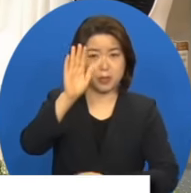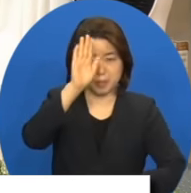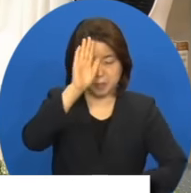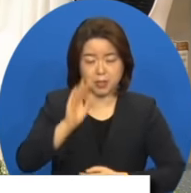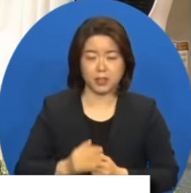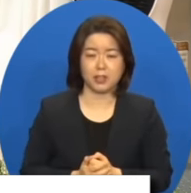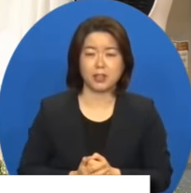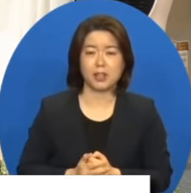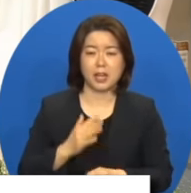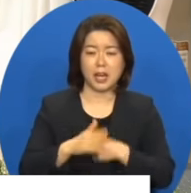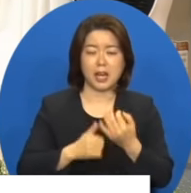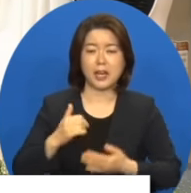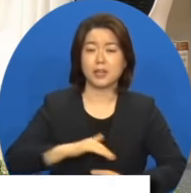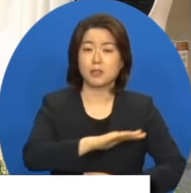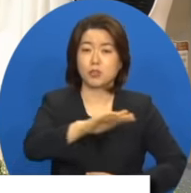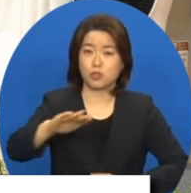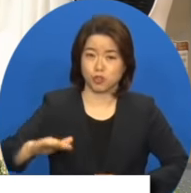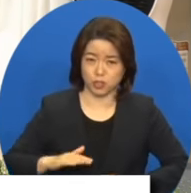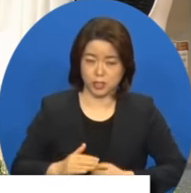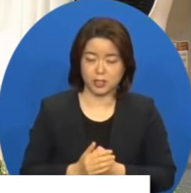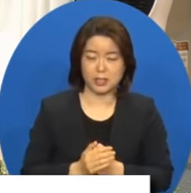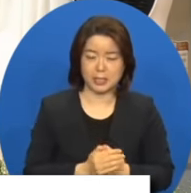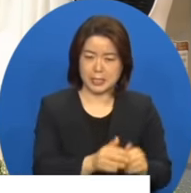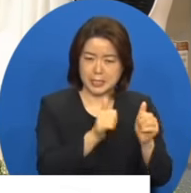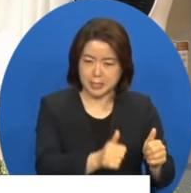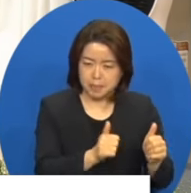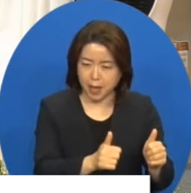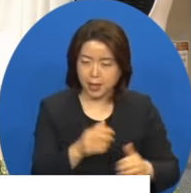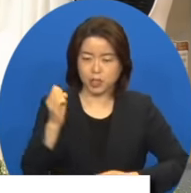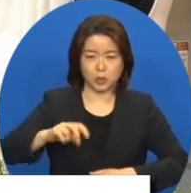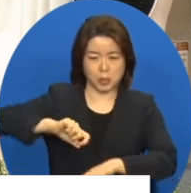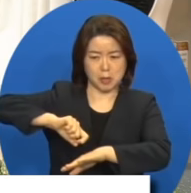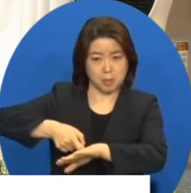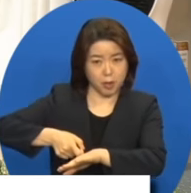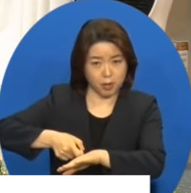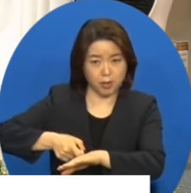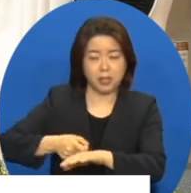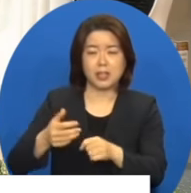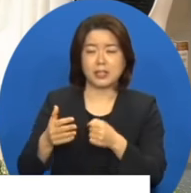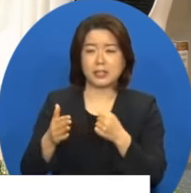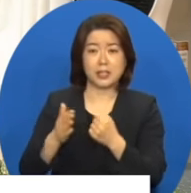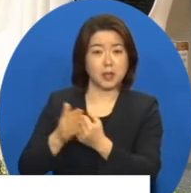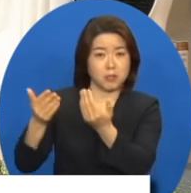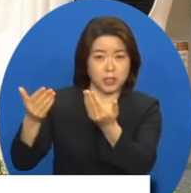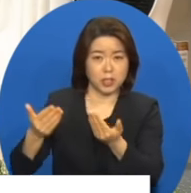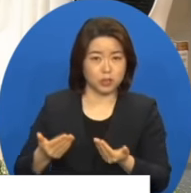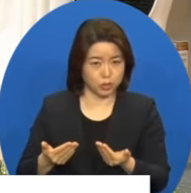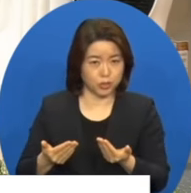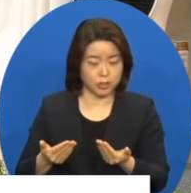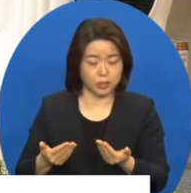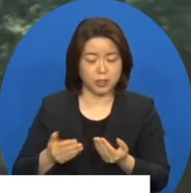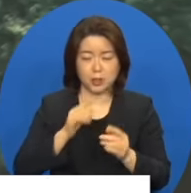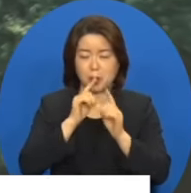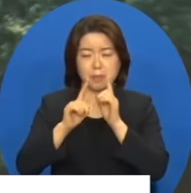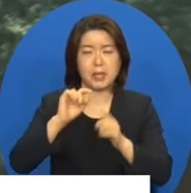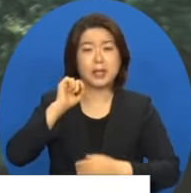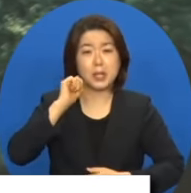하나님이 우리를 심판하기 또는 징계하기 위해서 주셨다고 말할 수는